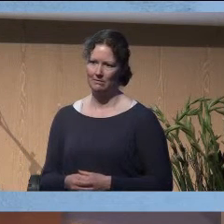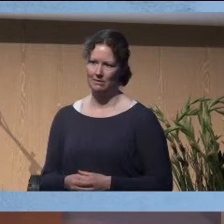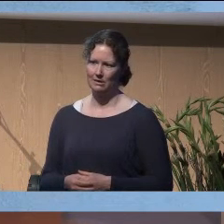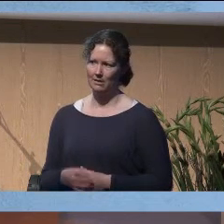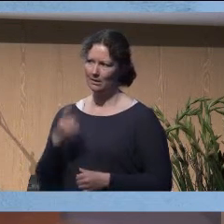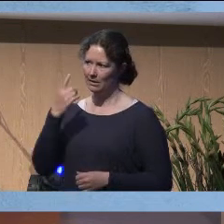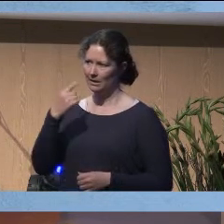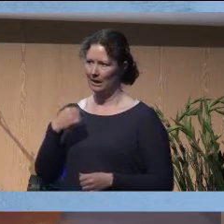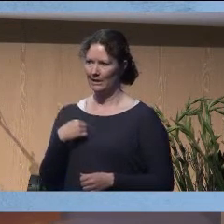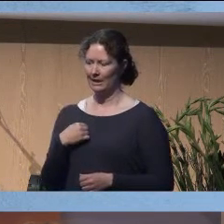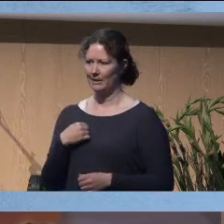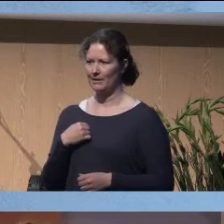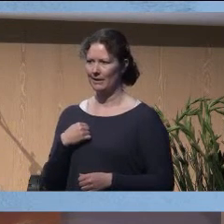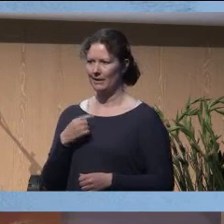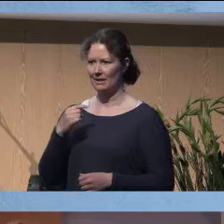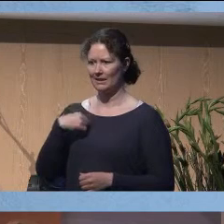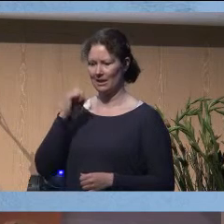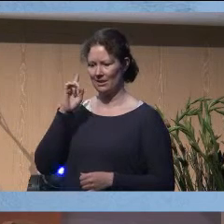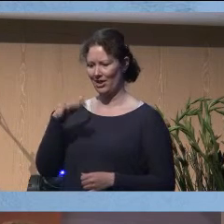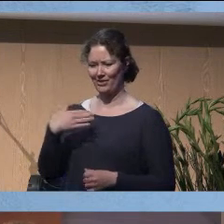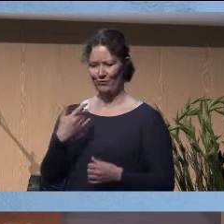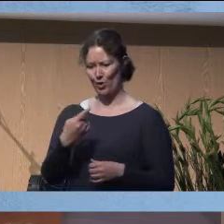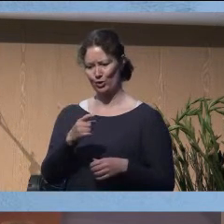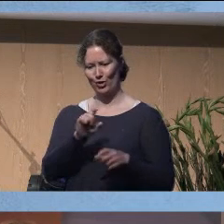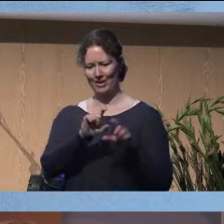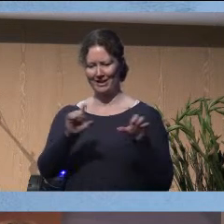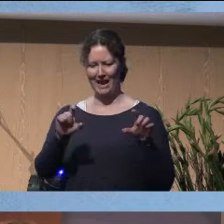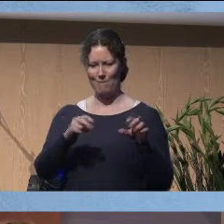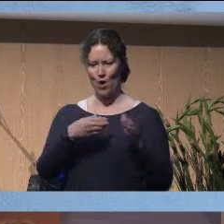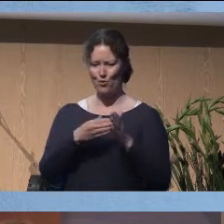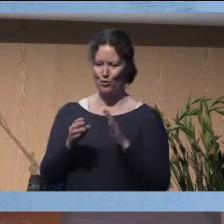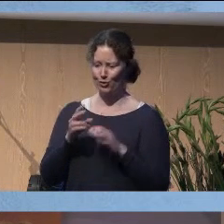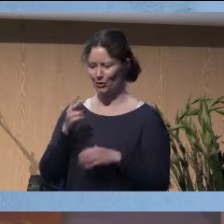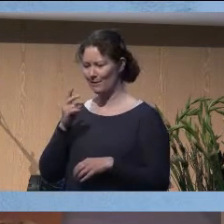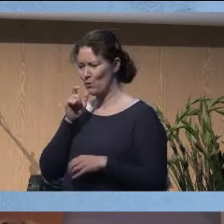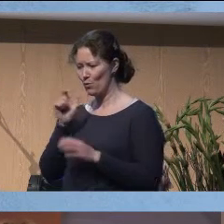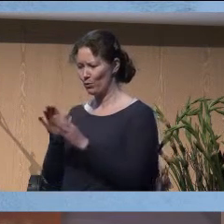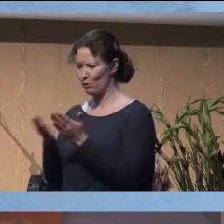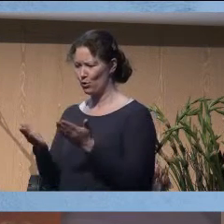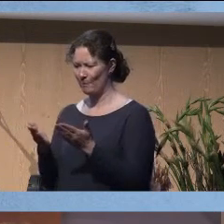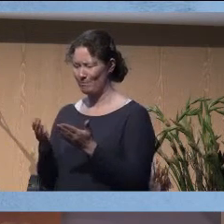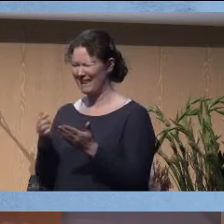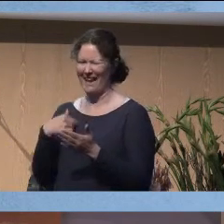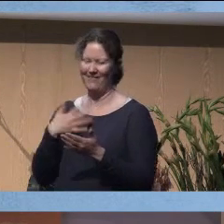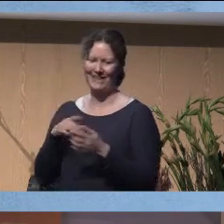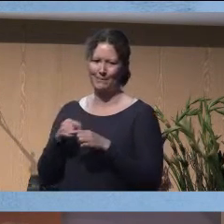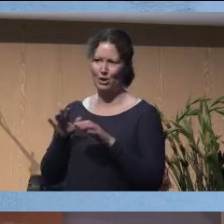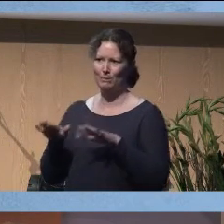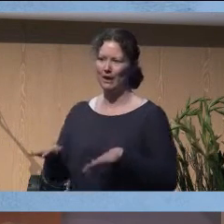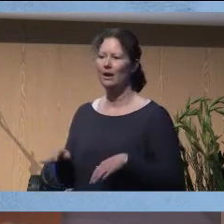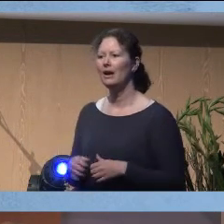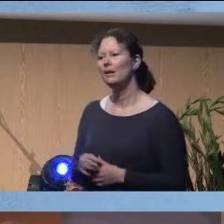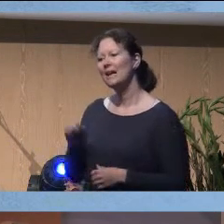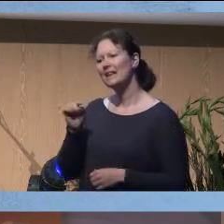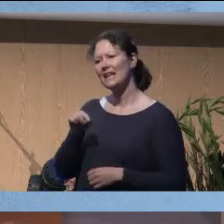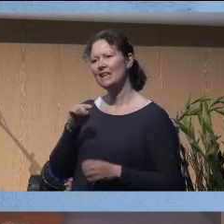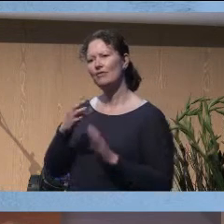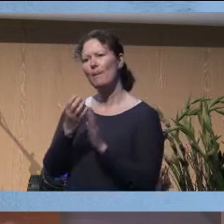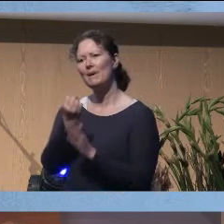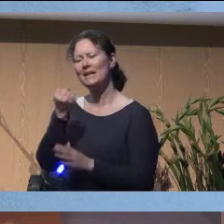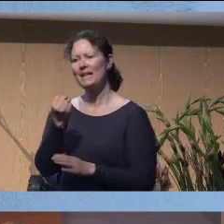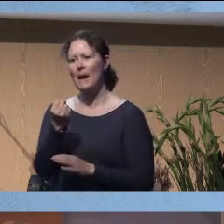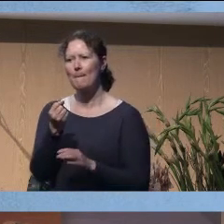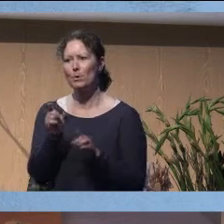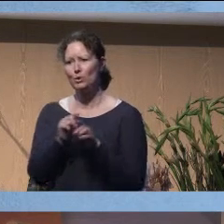Jeg tenkte at jeg kan ikke få et sånt tema uten å gå ordbokveien, men jeg vil ikke begynne med det. Men dette her var begrepene